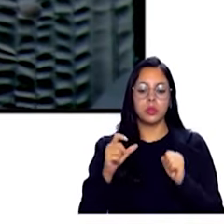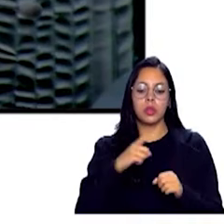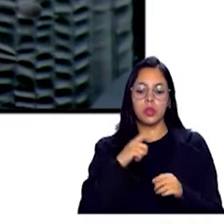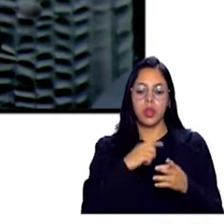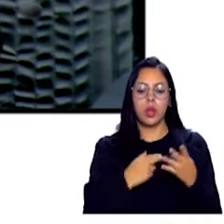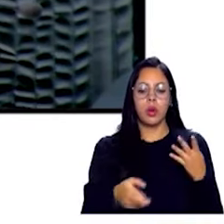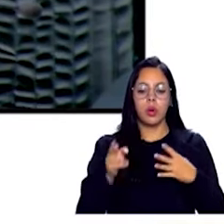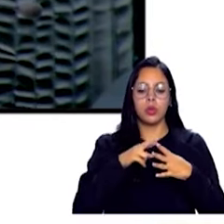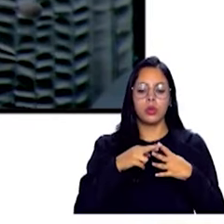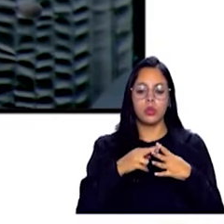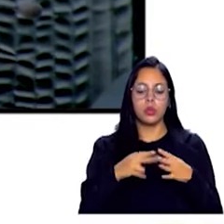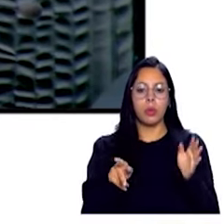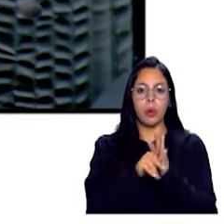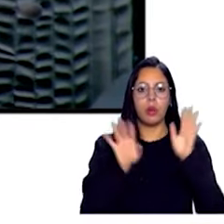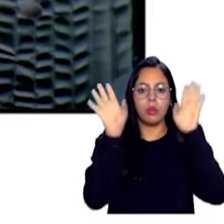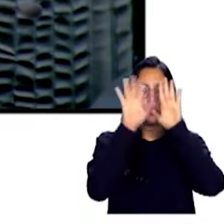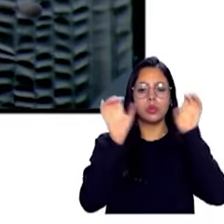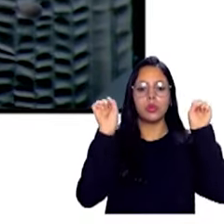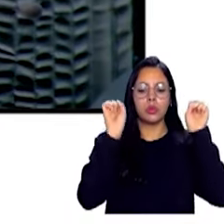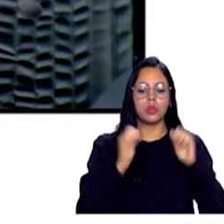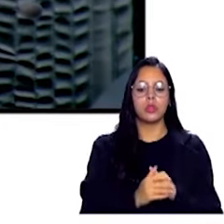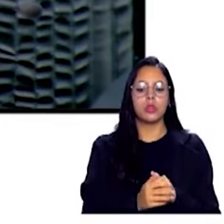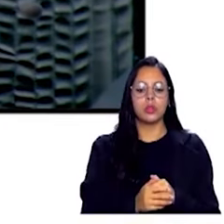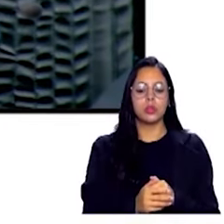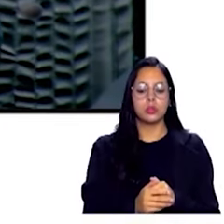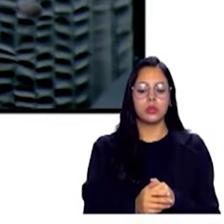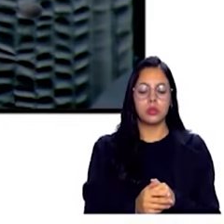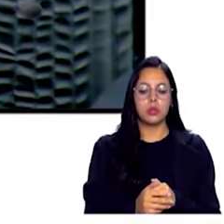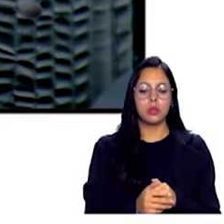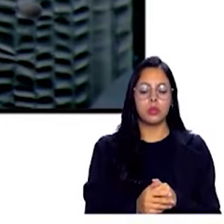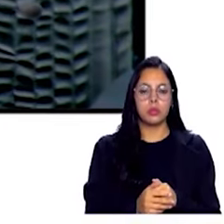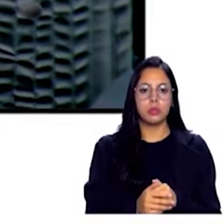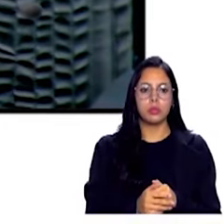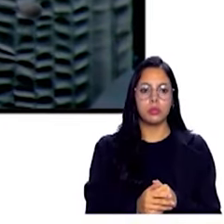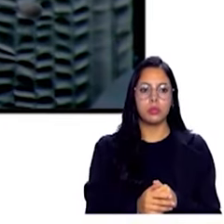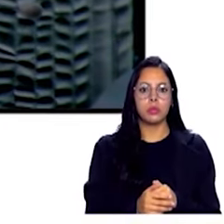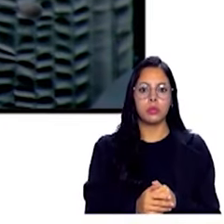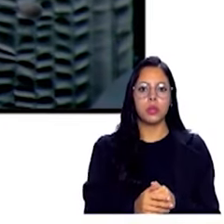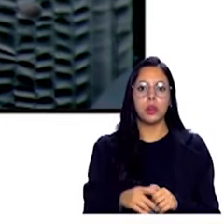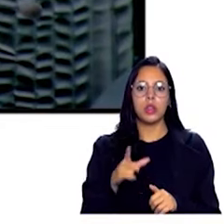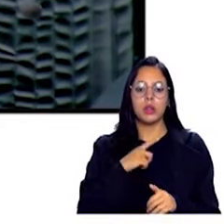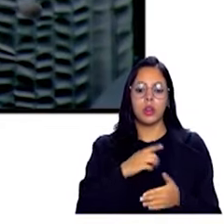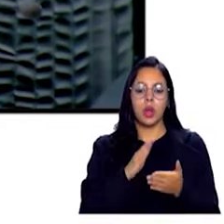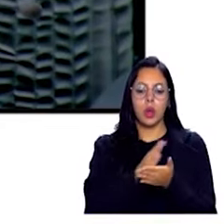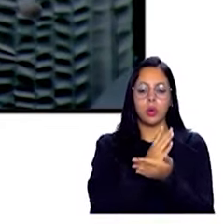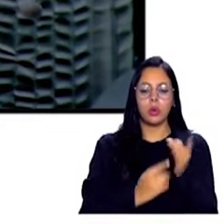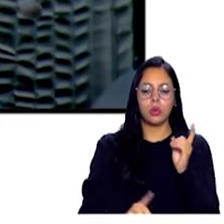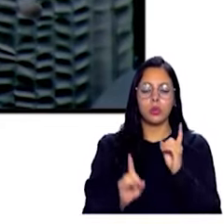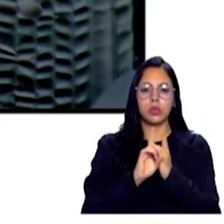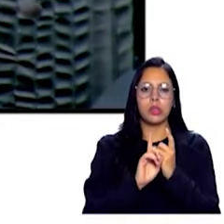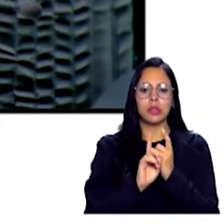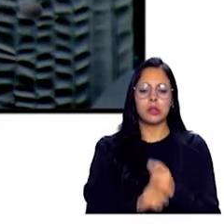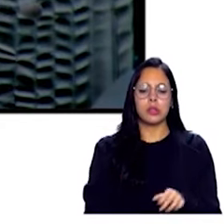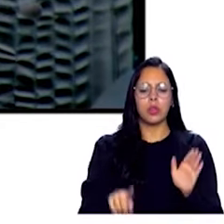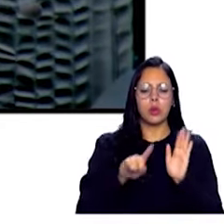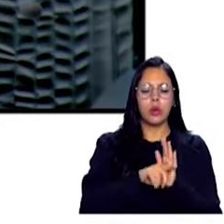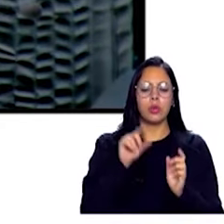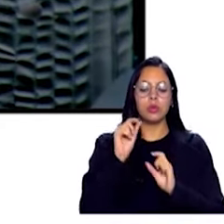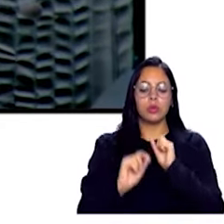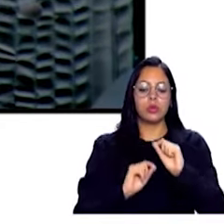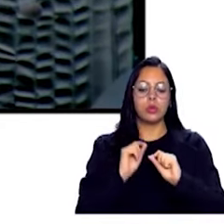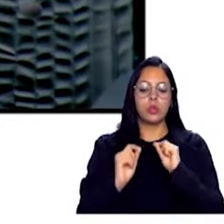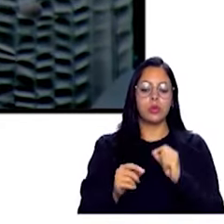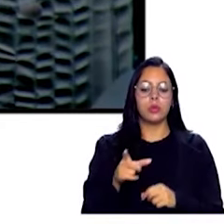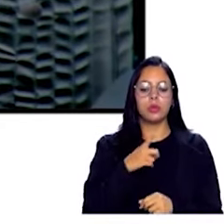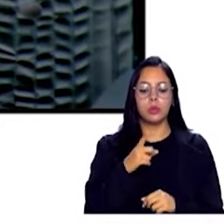consultations dites négative incitant ainsi les justiciables à ne pas déposer de